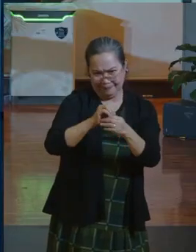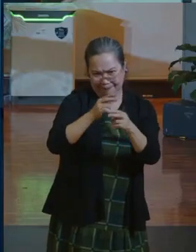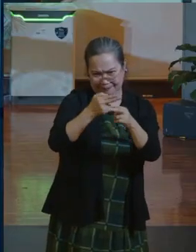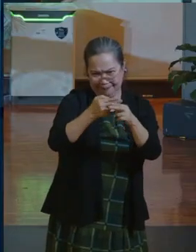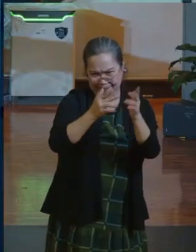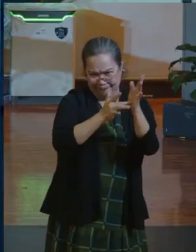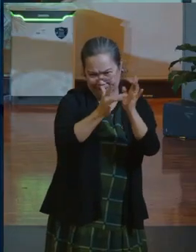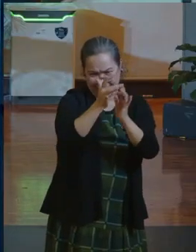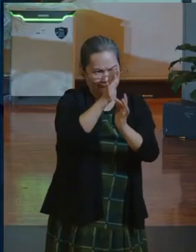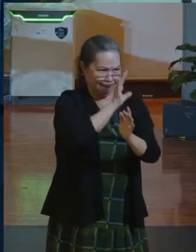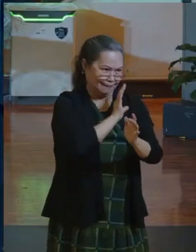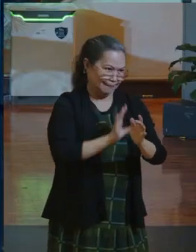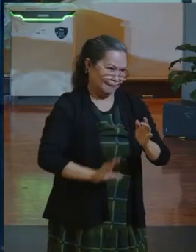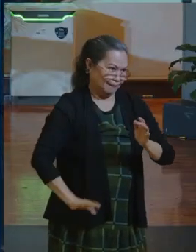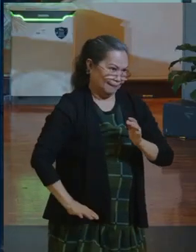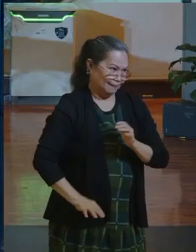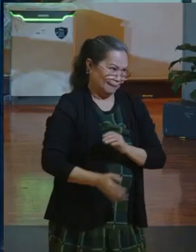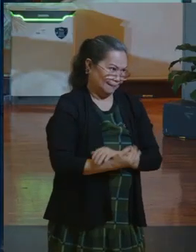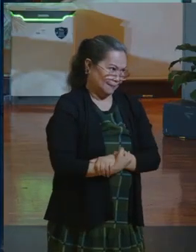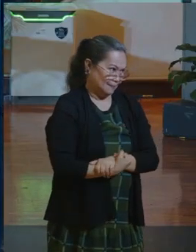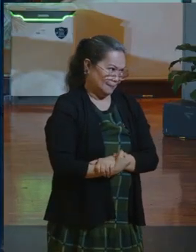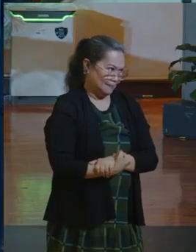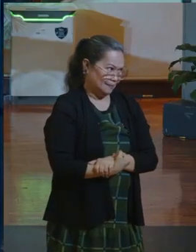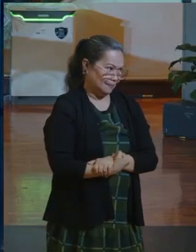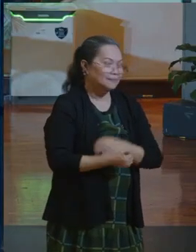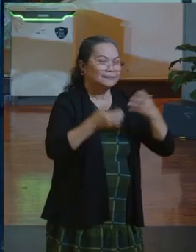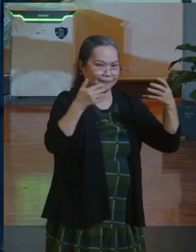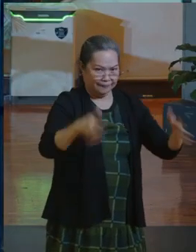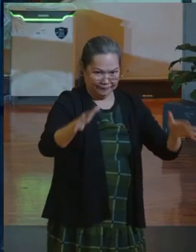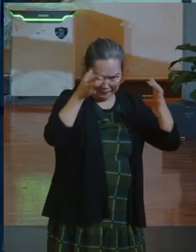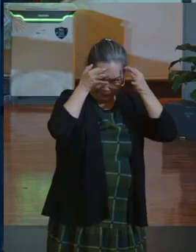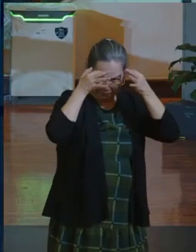of the only Son of God.